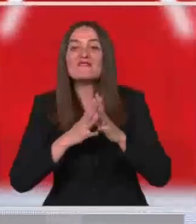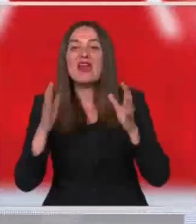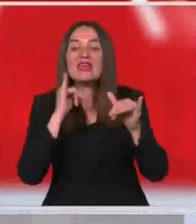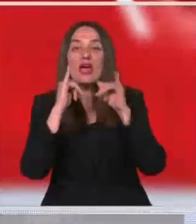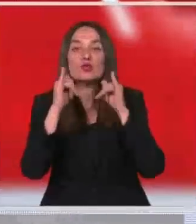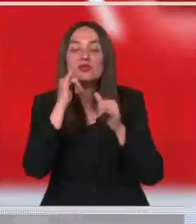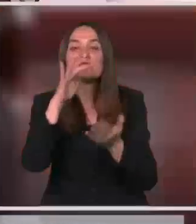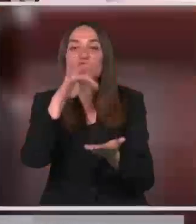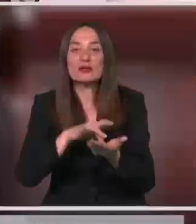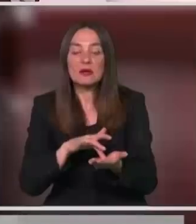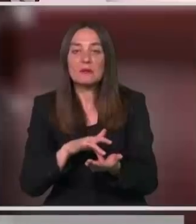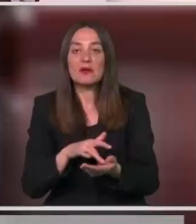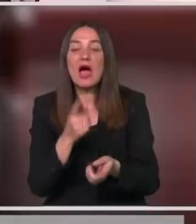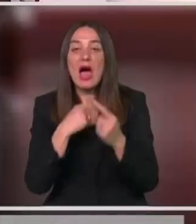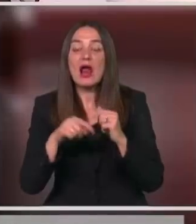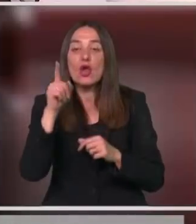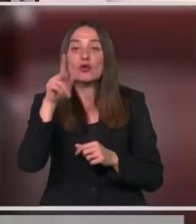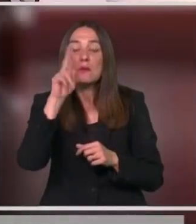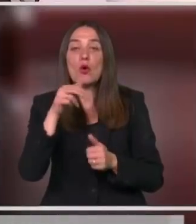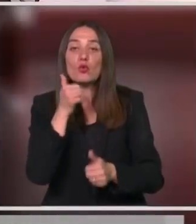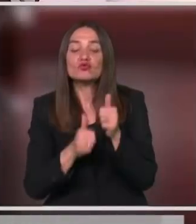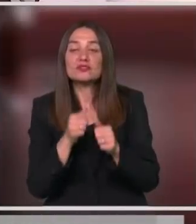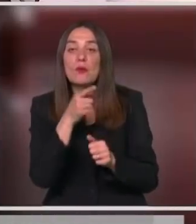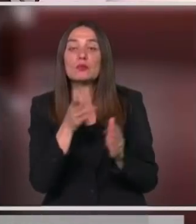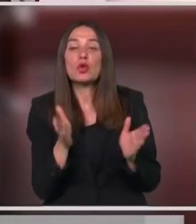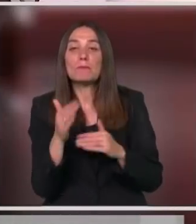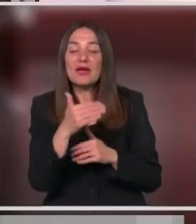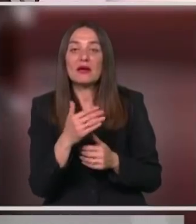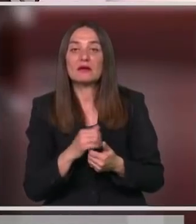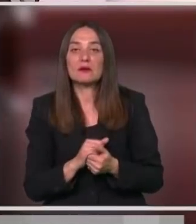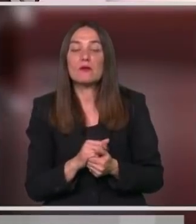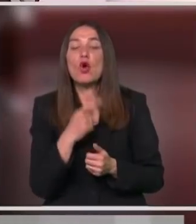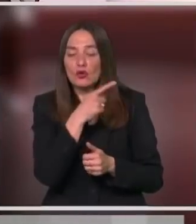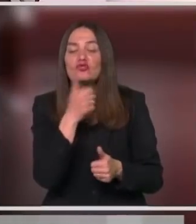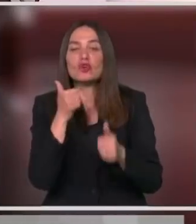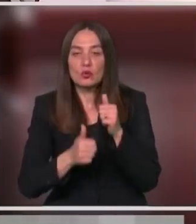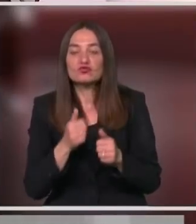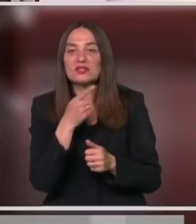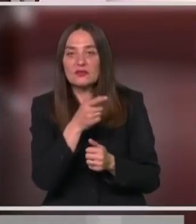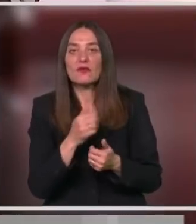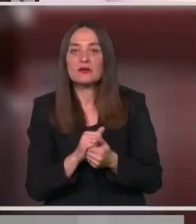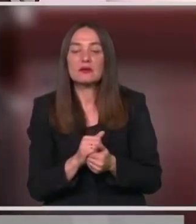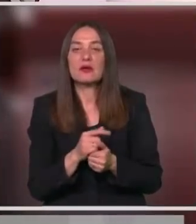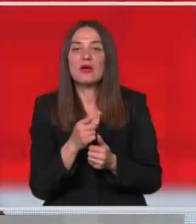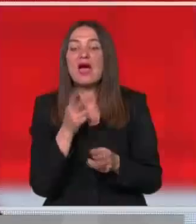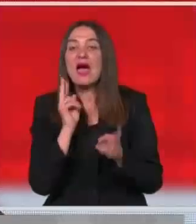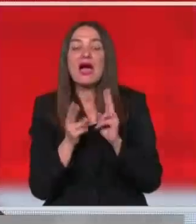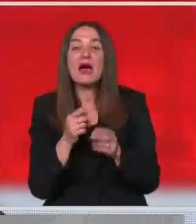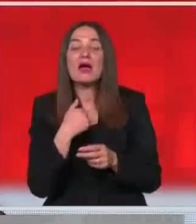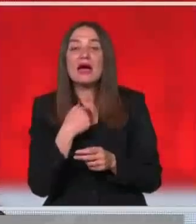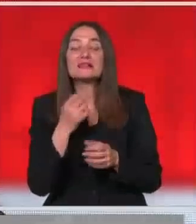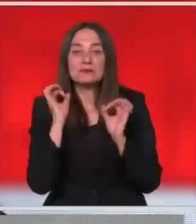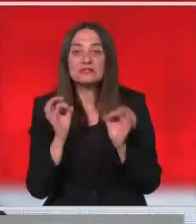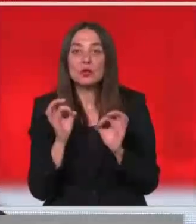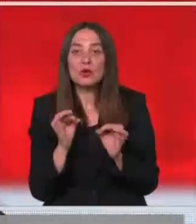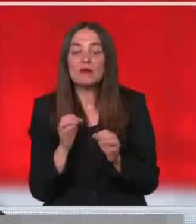turističke destinacije. Ali oni mogu potencijalno da učestvuju u tom paketu od 2 milijarda i 600 miliona. Ne, oni će učestvovati u tom paketu, ali je pitanje kako... Ali ja sam